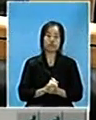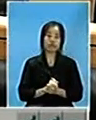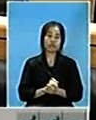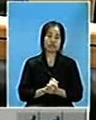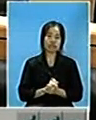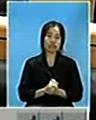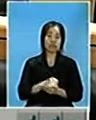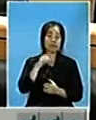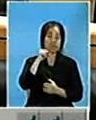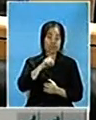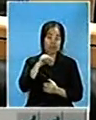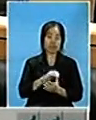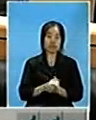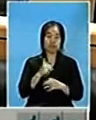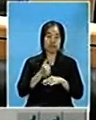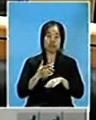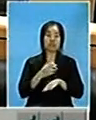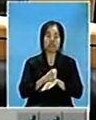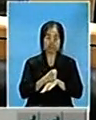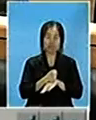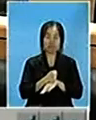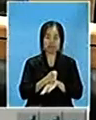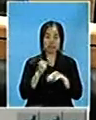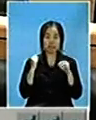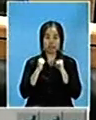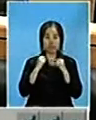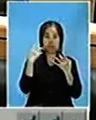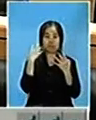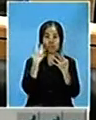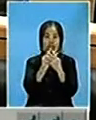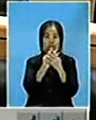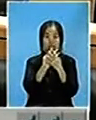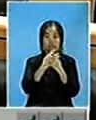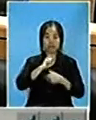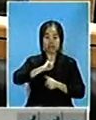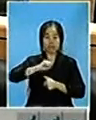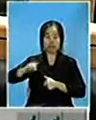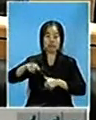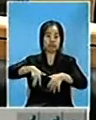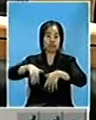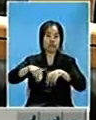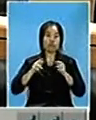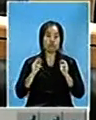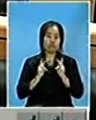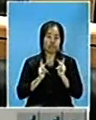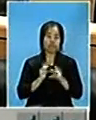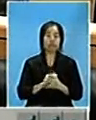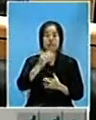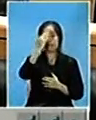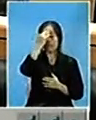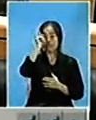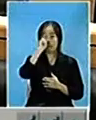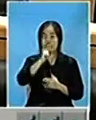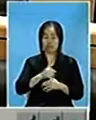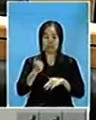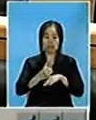จุดอ่อนและยิ่งนักการเมืองด้วยก็กลัวการติดคุกมากกว่าประชาชนซะอีกเพราะนักการเมืองสุ่มเสี่ย